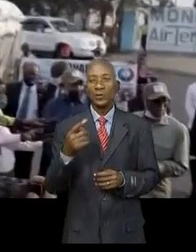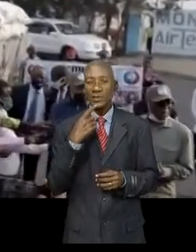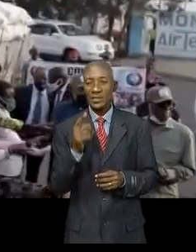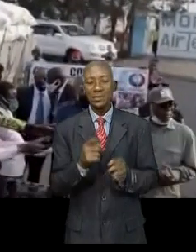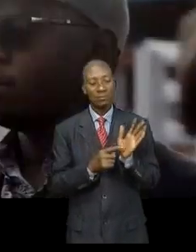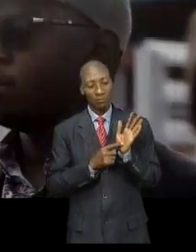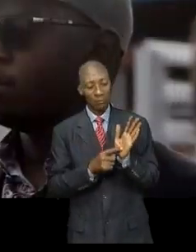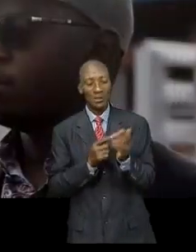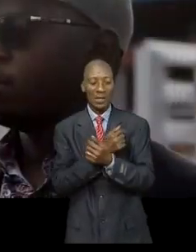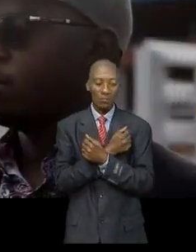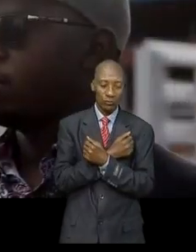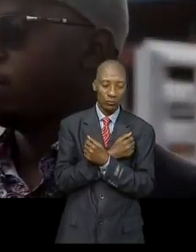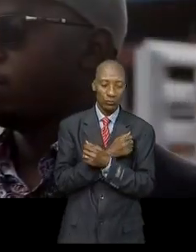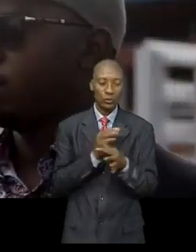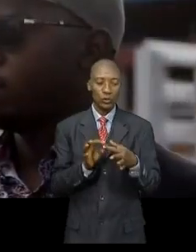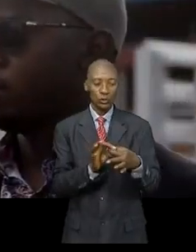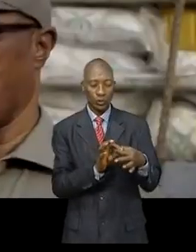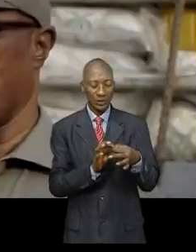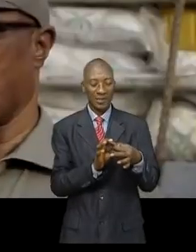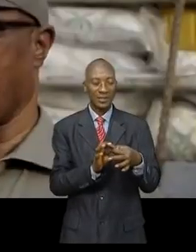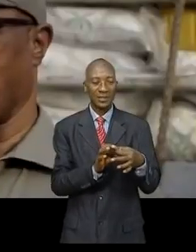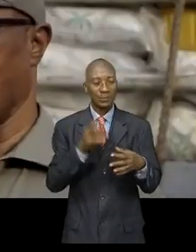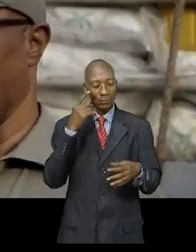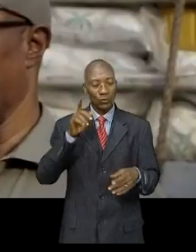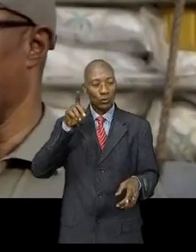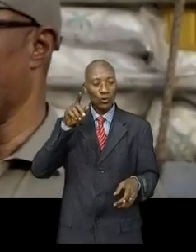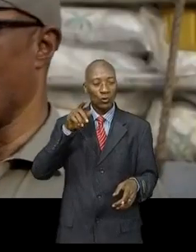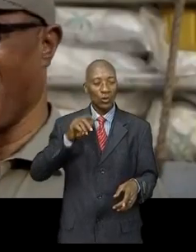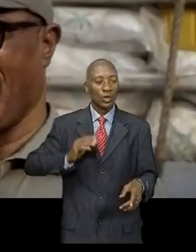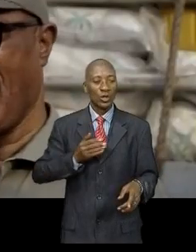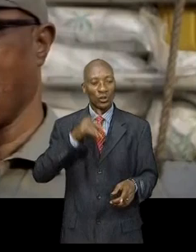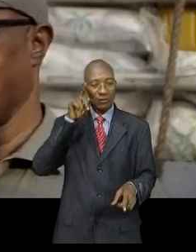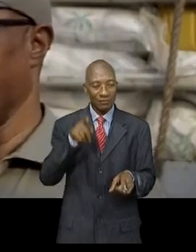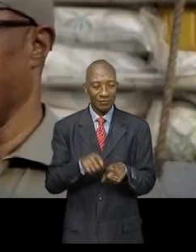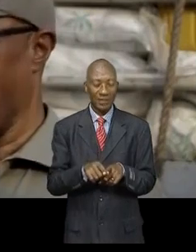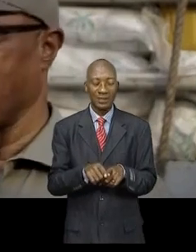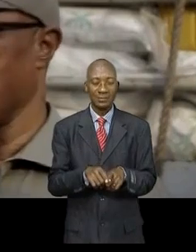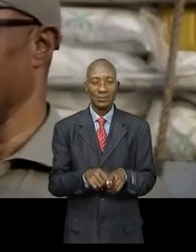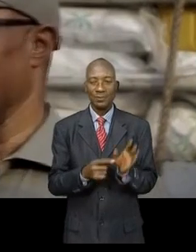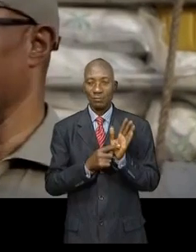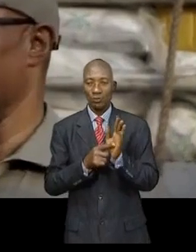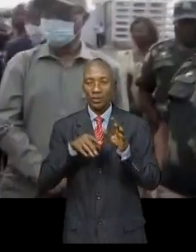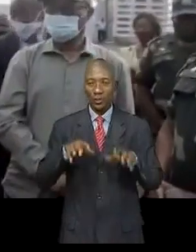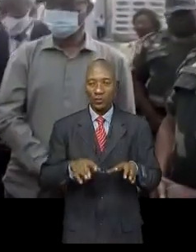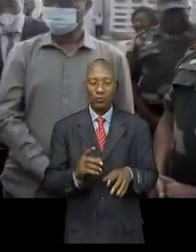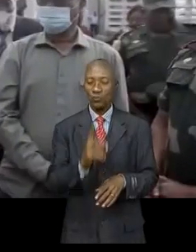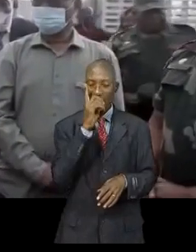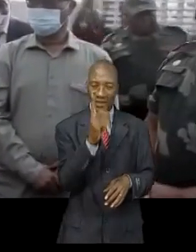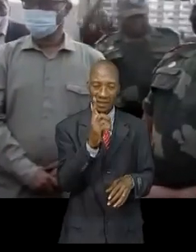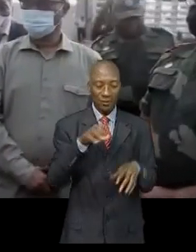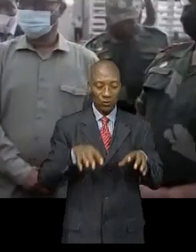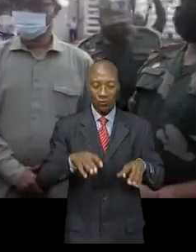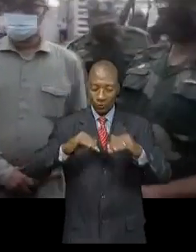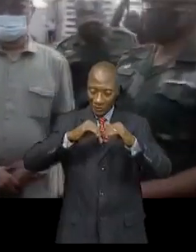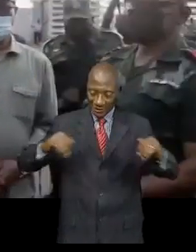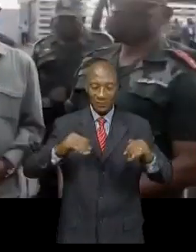solidarité vis-à-vis de nos frères, pour montrer que le Congo est un et indivisible. Au nom des